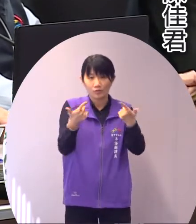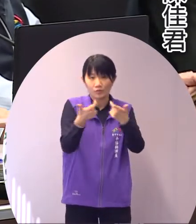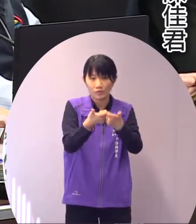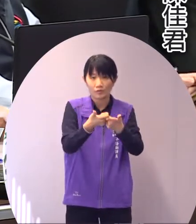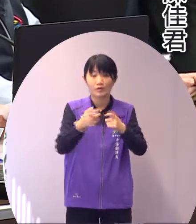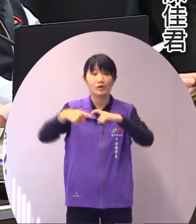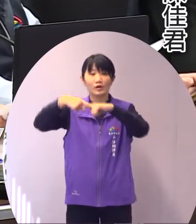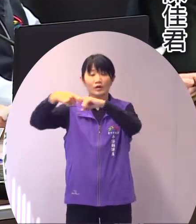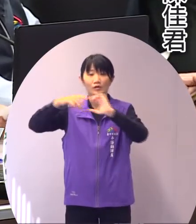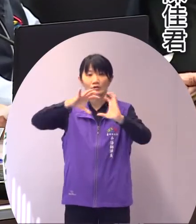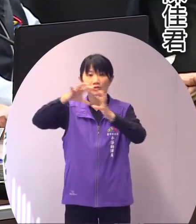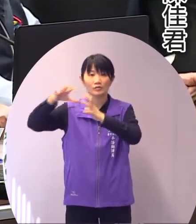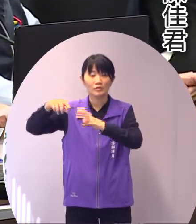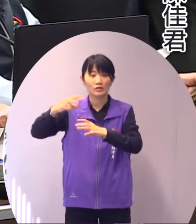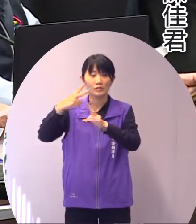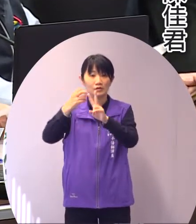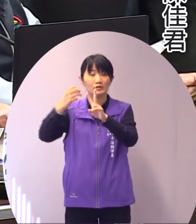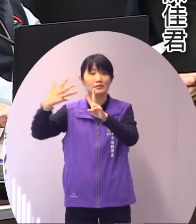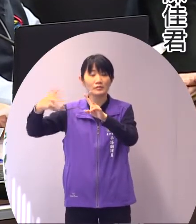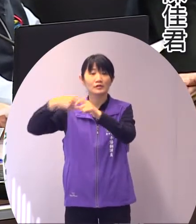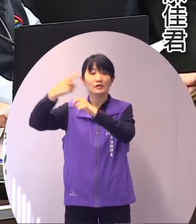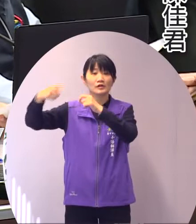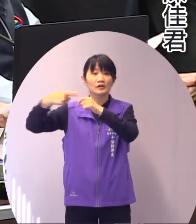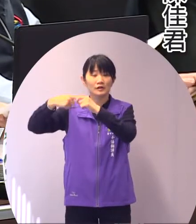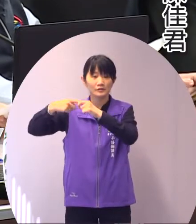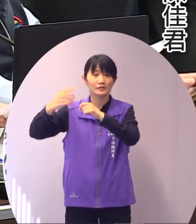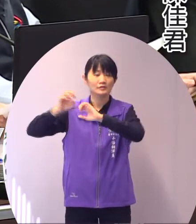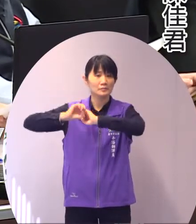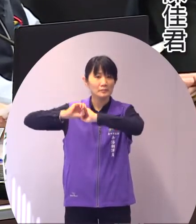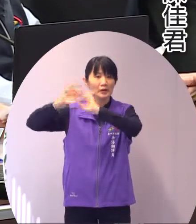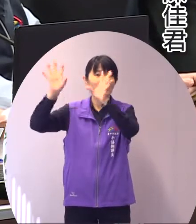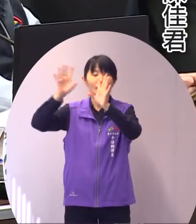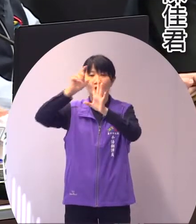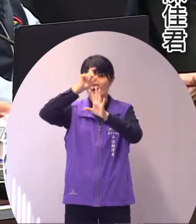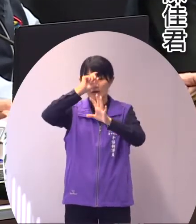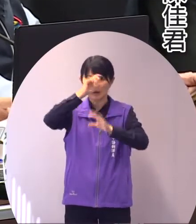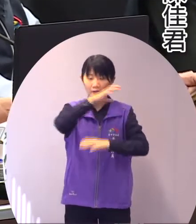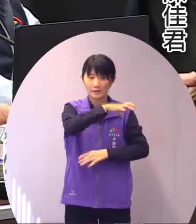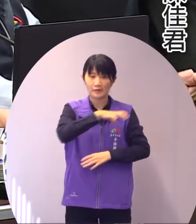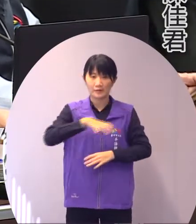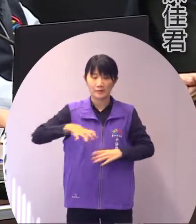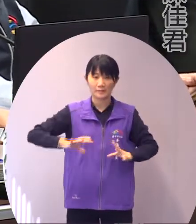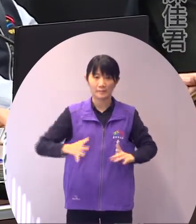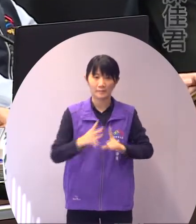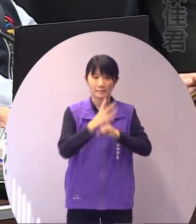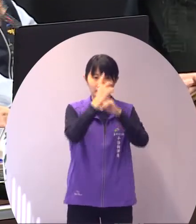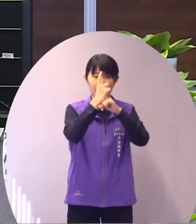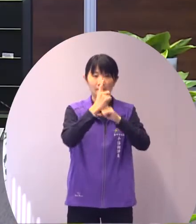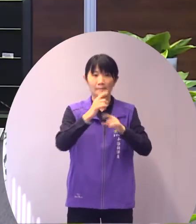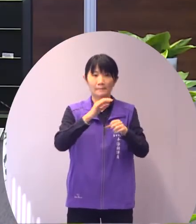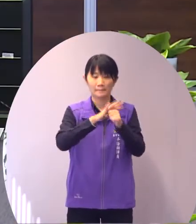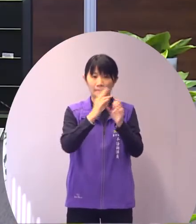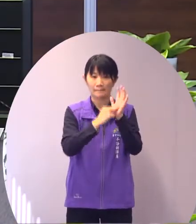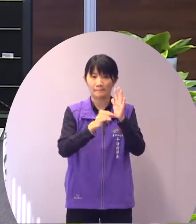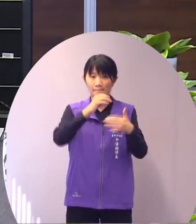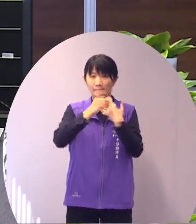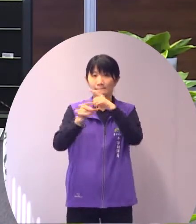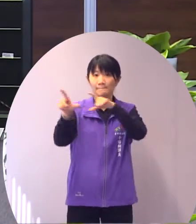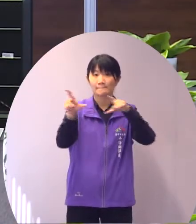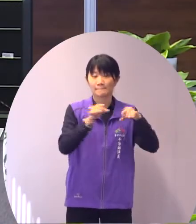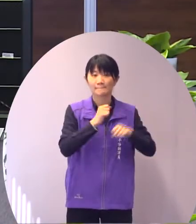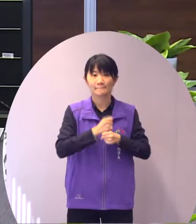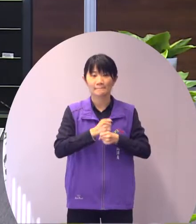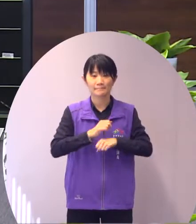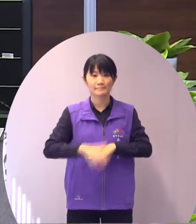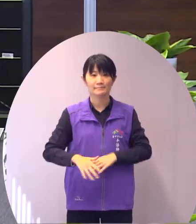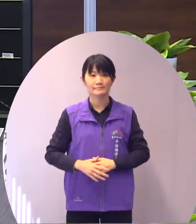在2008年在魁北克所宣告的一个场域精神。那以上补充报告。 好，谢谢嘉